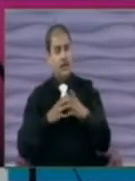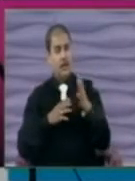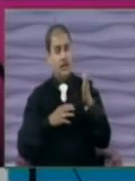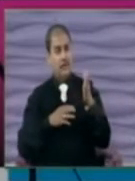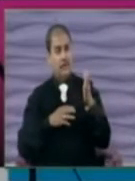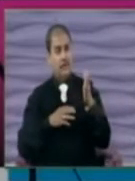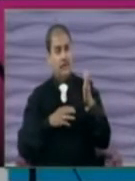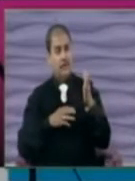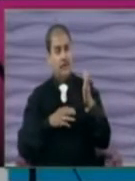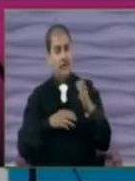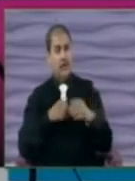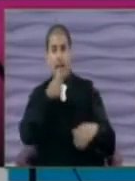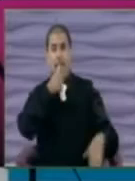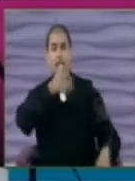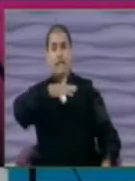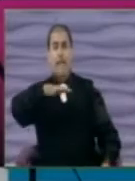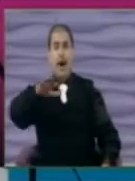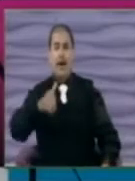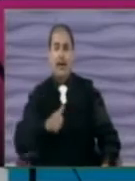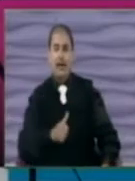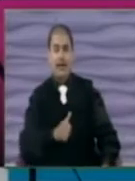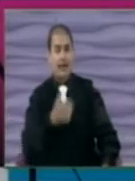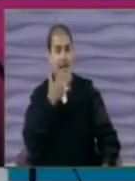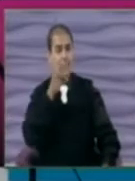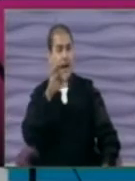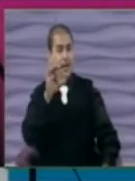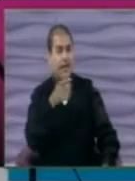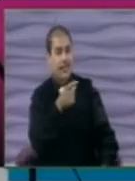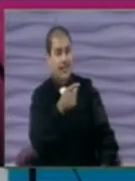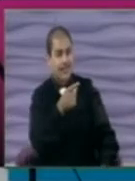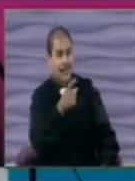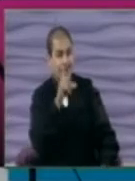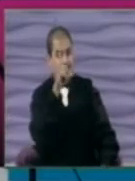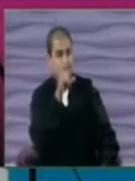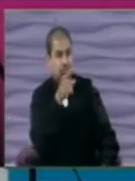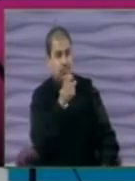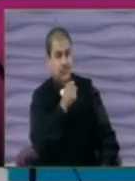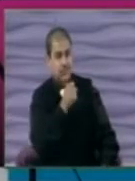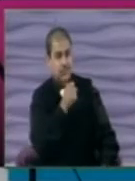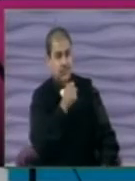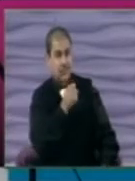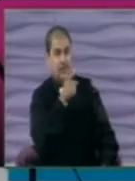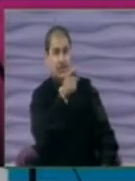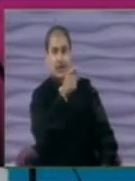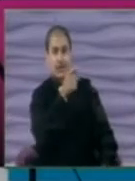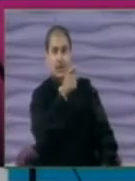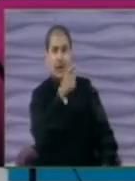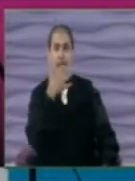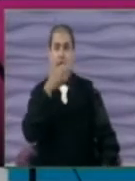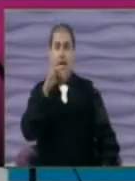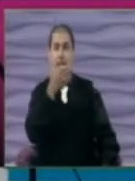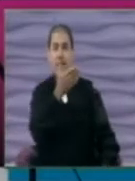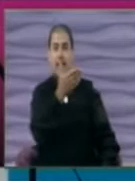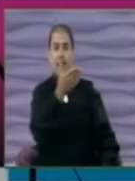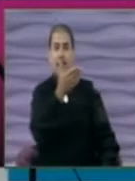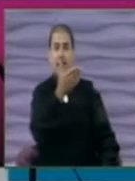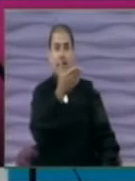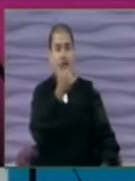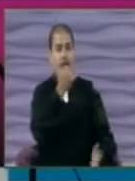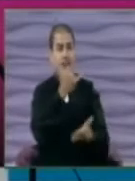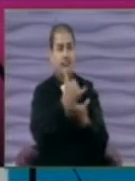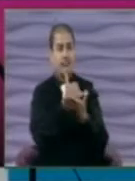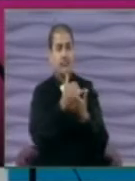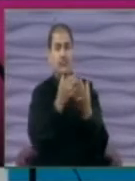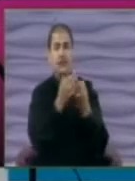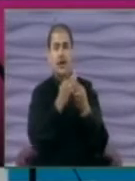صوره الشاب اللي بالبحر الميت اخذت فيها المركز الاول على مستوى الجامعات الاردنيه. والصوره اللي كانت هيك هاي الصوره ايش؟ هاي الصوره اخذت فيها المركز